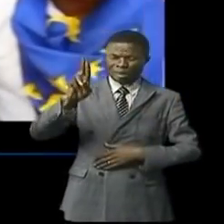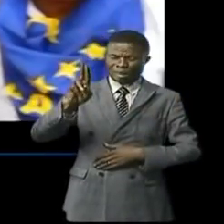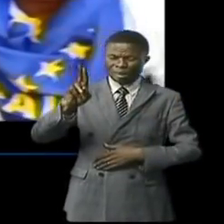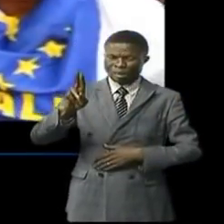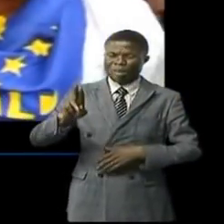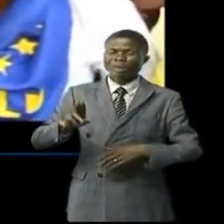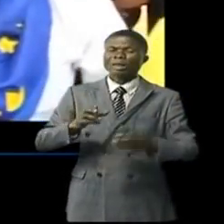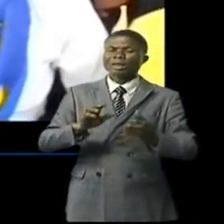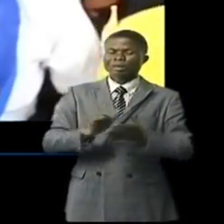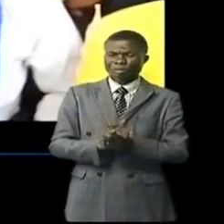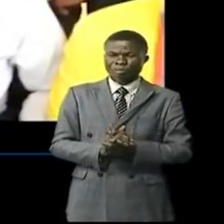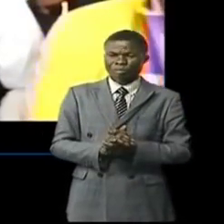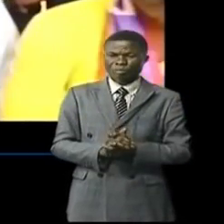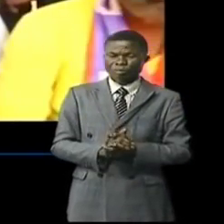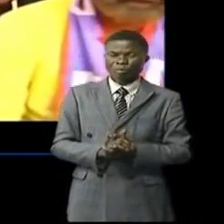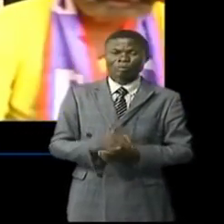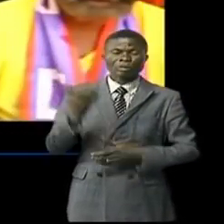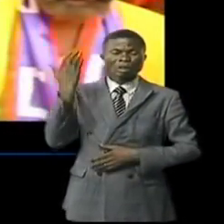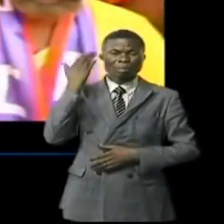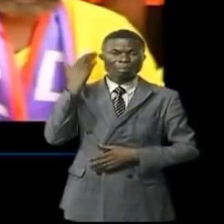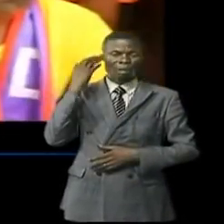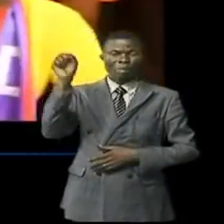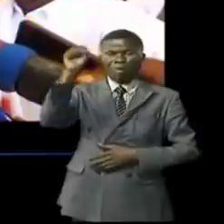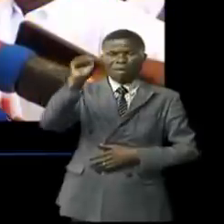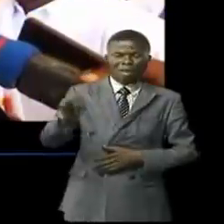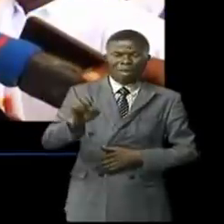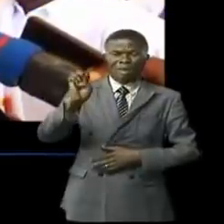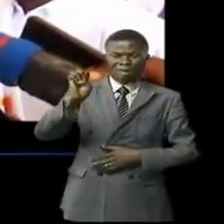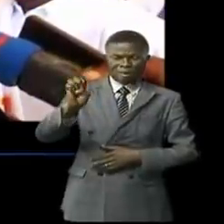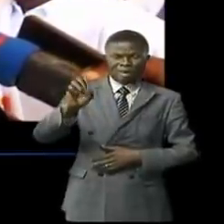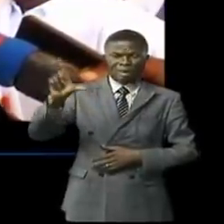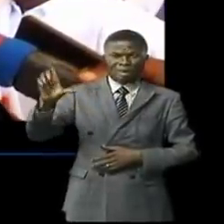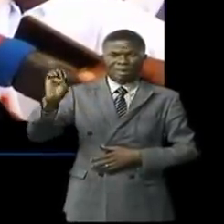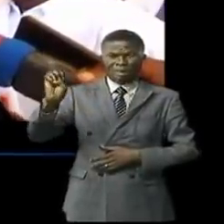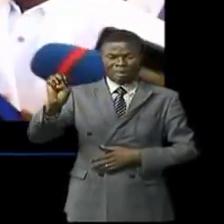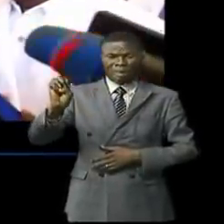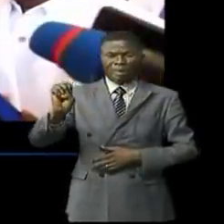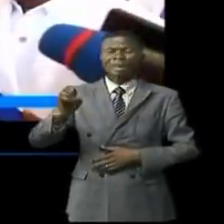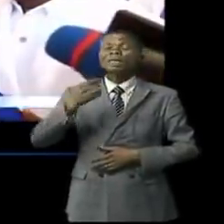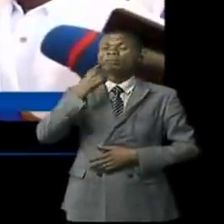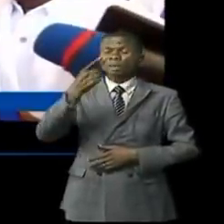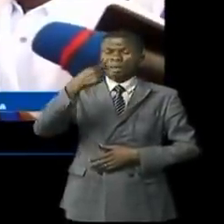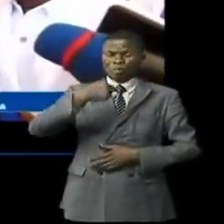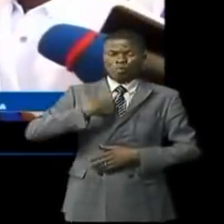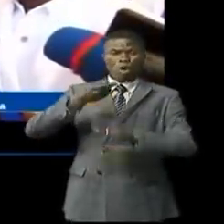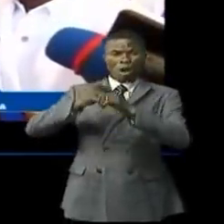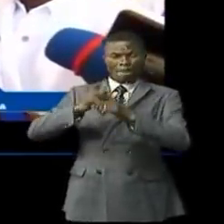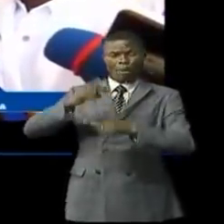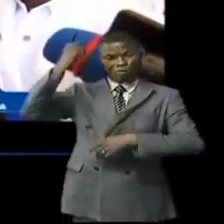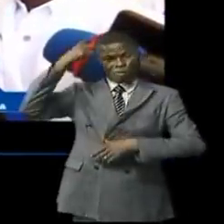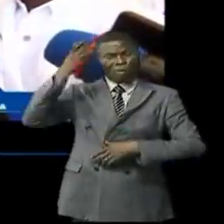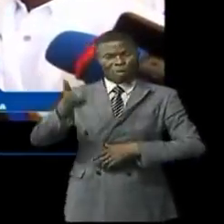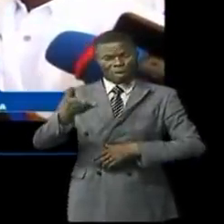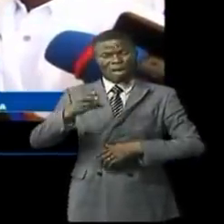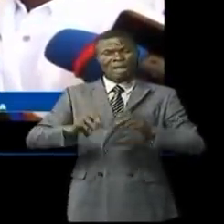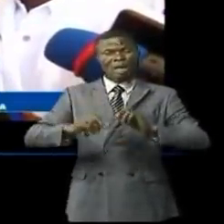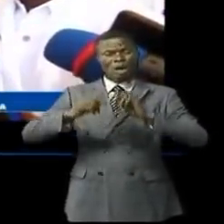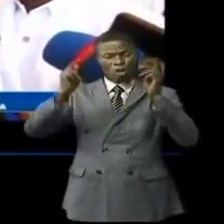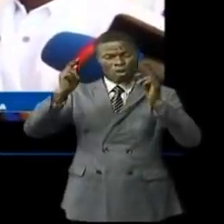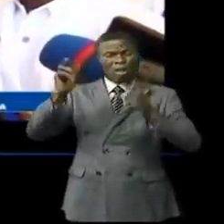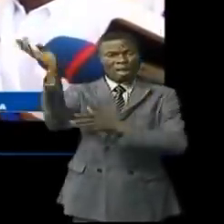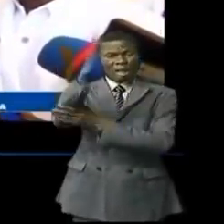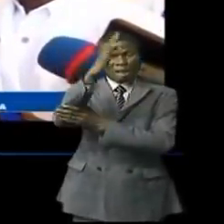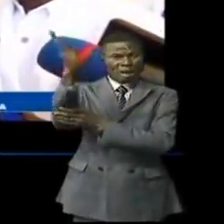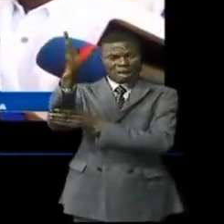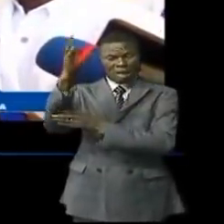les choses. Monsieur Lungundu Seleman alias Kamagnola, qui aurait deriné le ticket précité en faveur de cette liste, alors que les travaux continuent